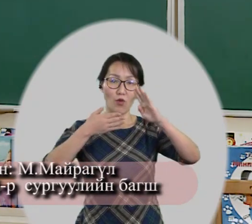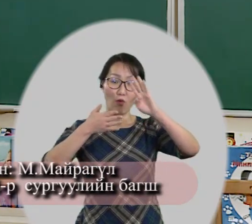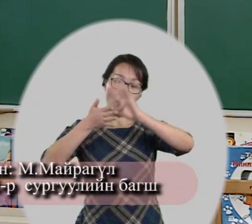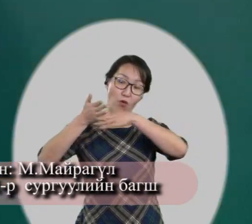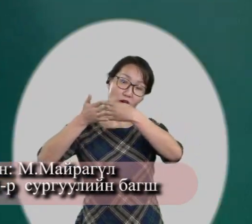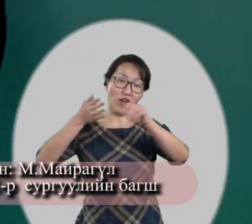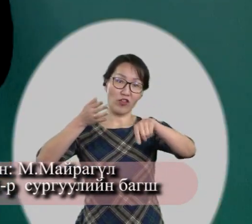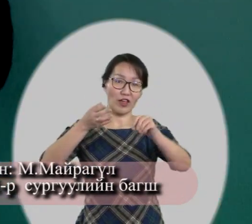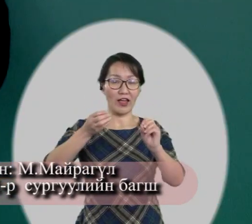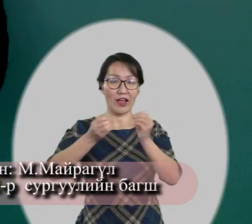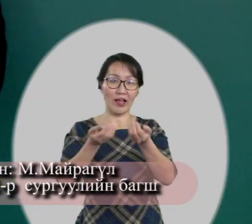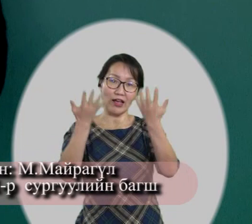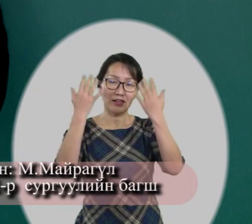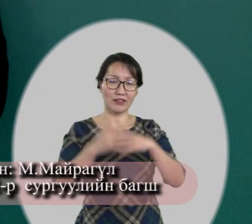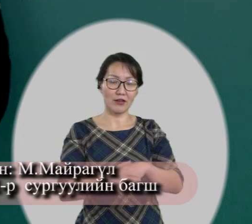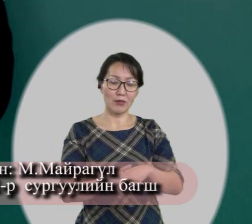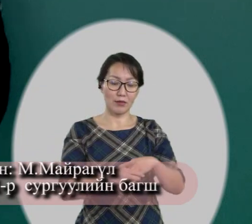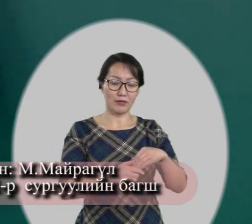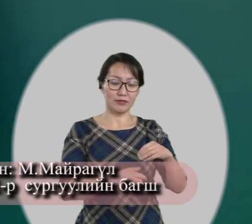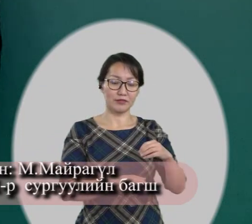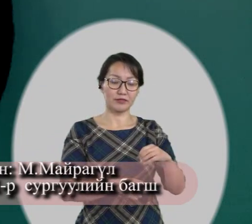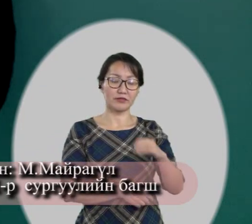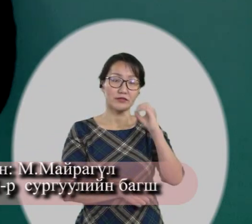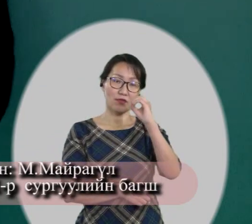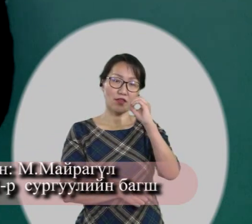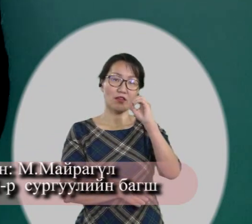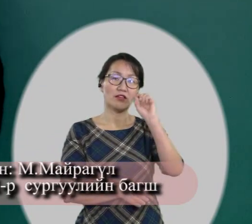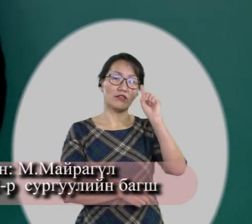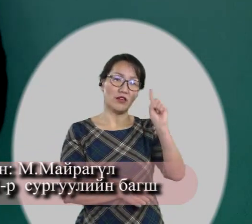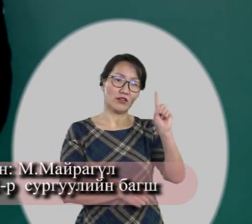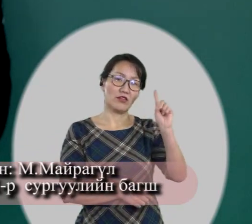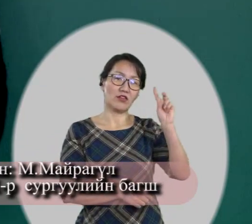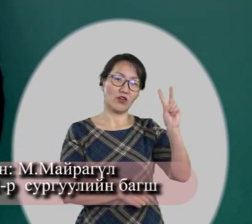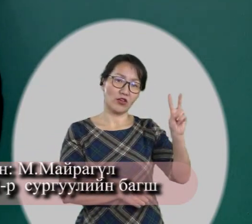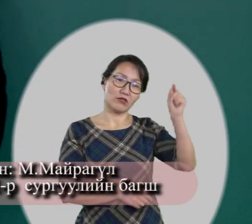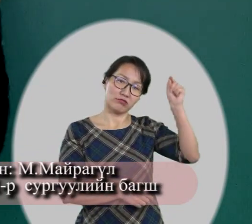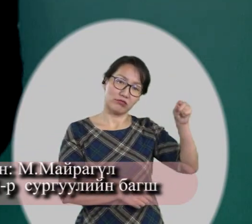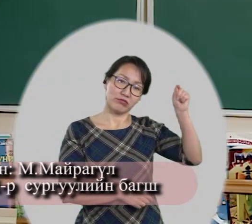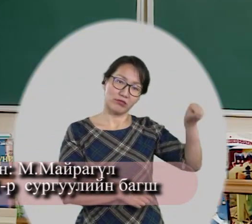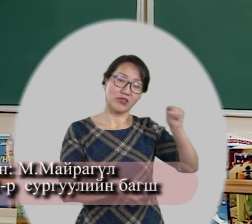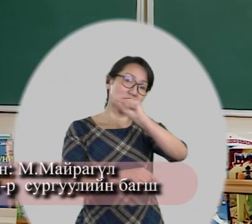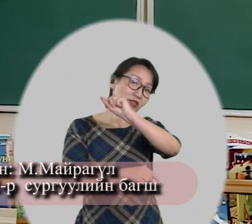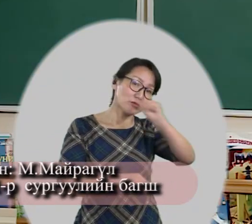бөліктерге бөлейік. Оңға қарай 1, 2,